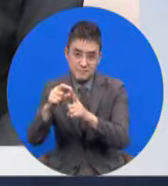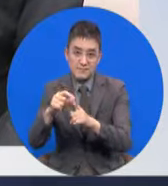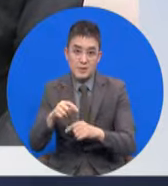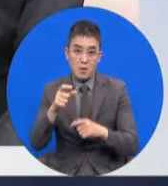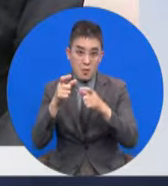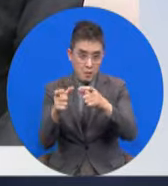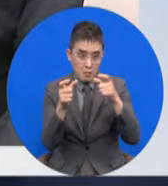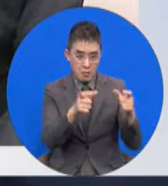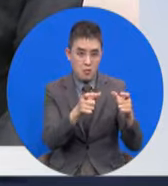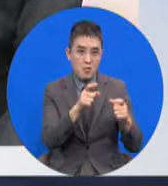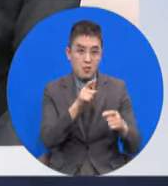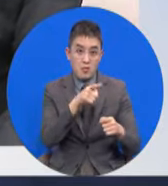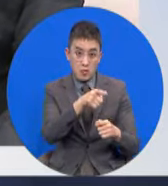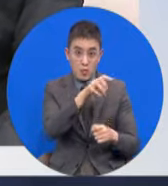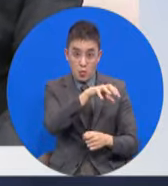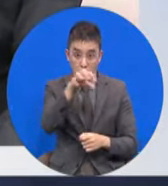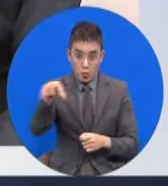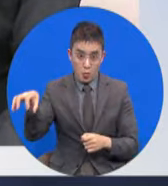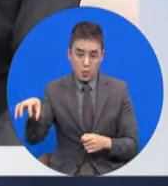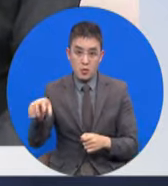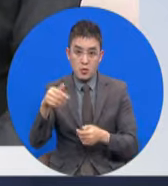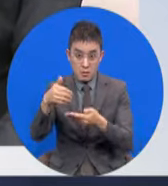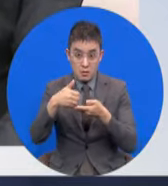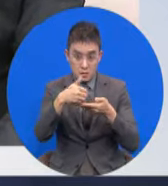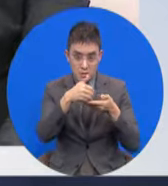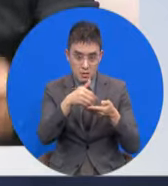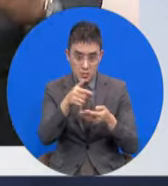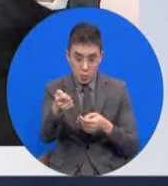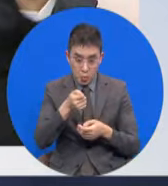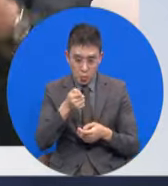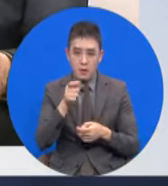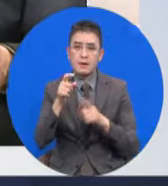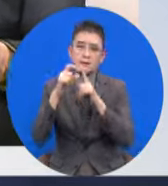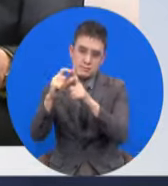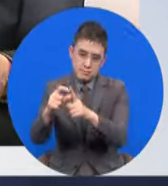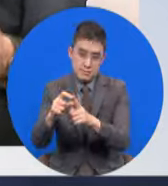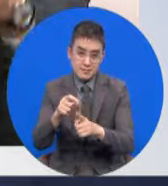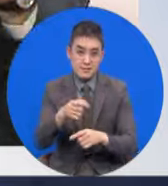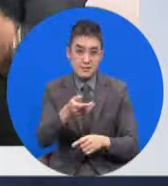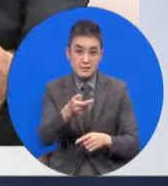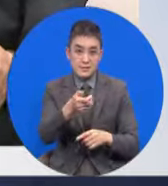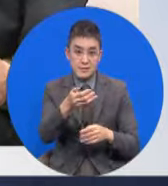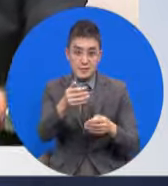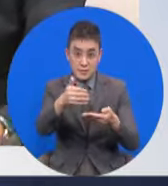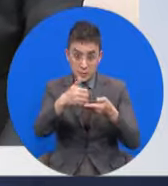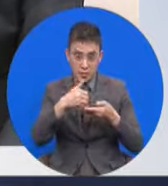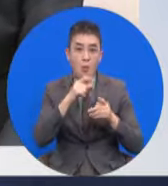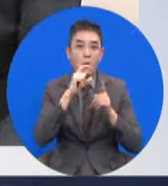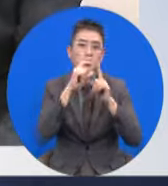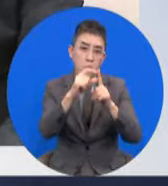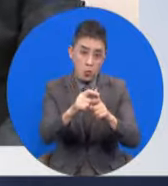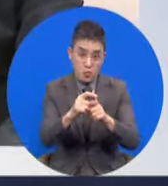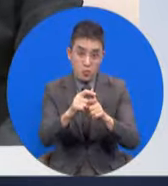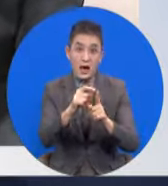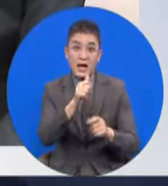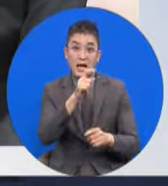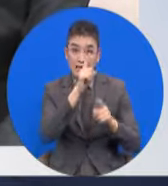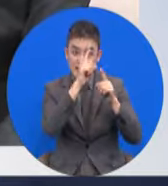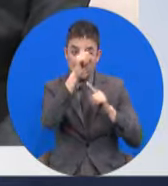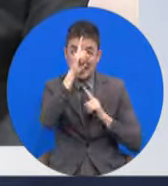비해서 한동훈 비대위원장 어떤 지역을 가도 초지 일관되게 똑같은 메시지로 강조해왔다.